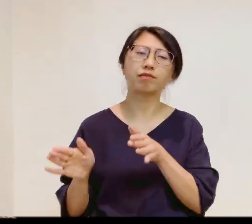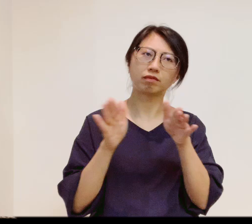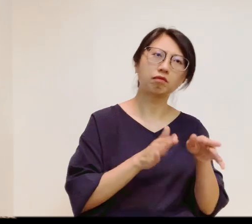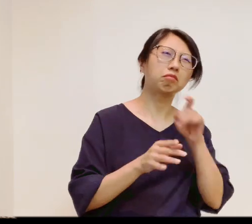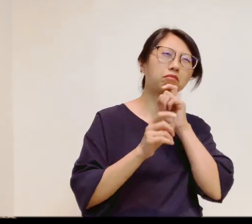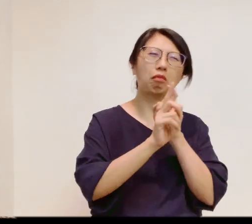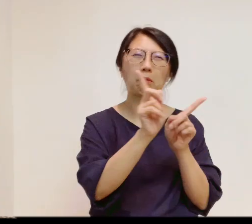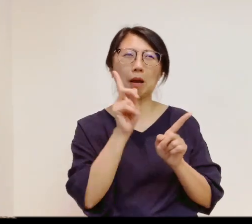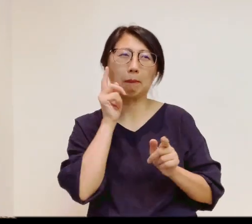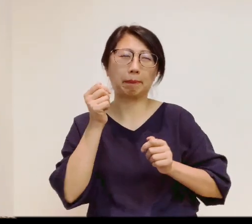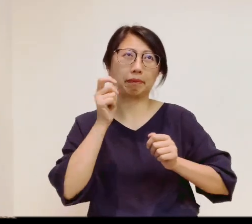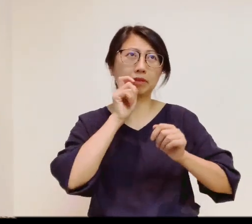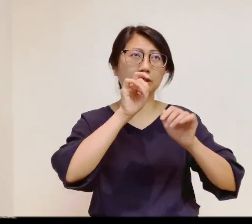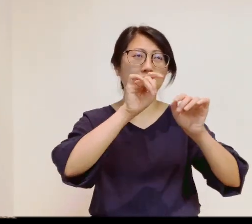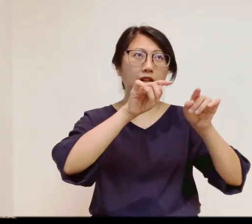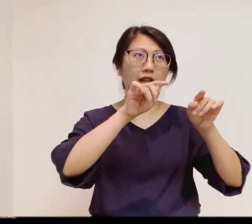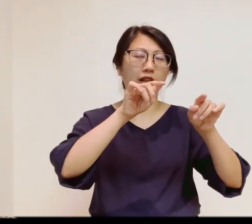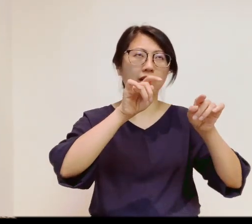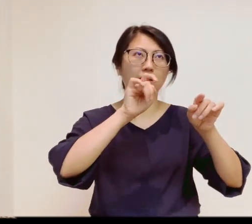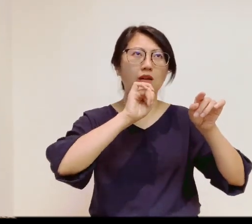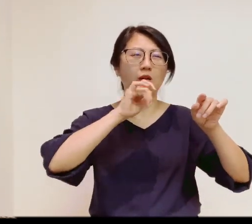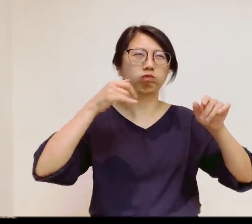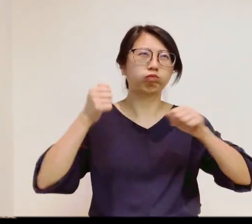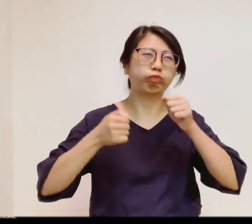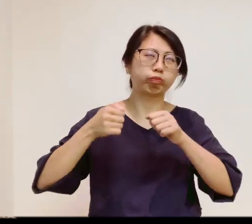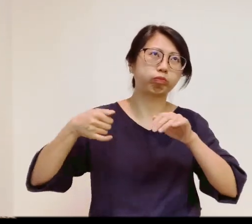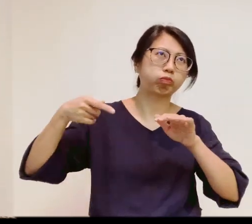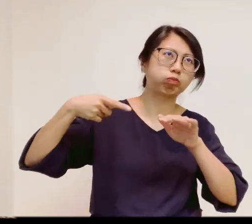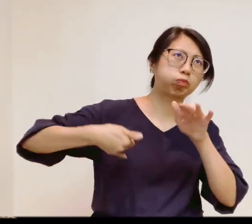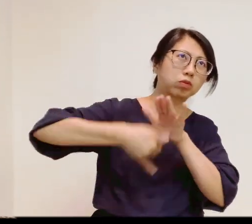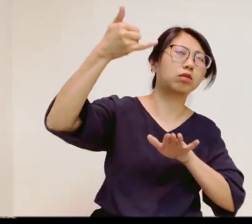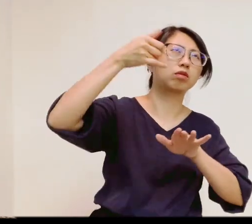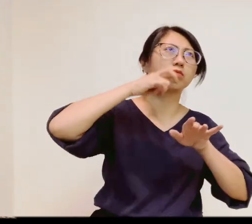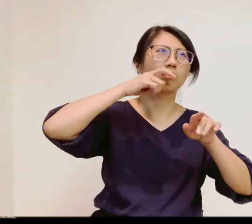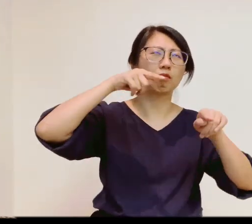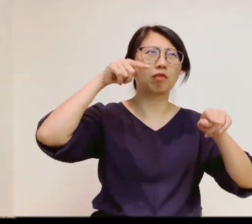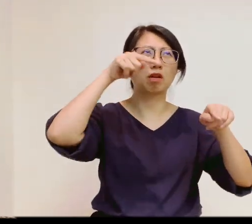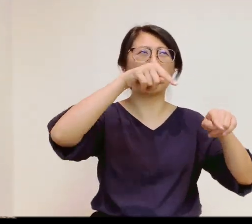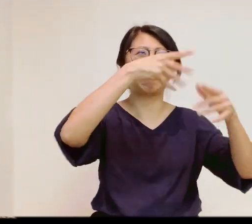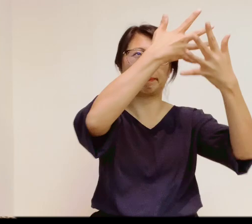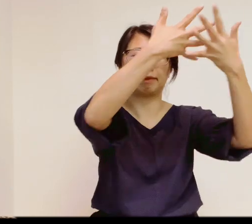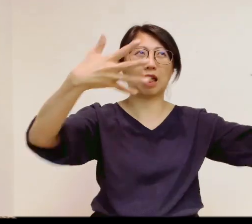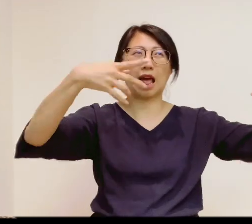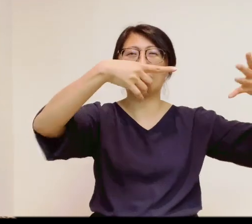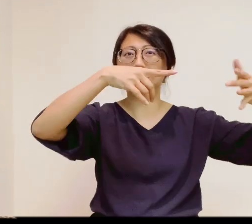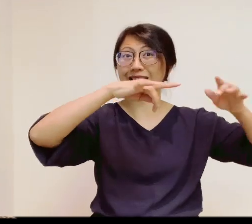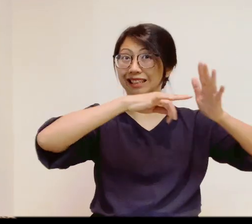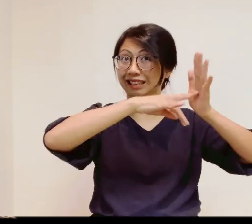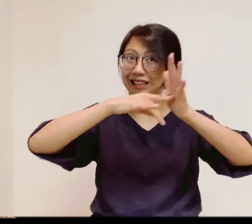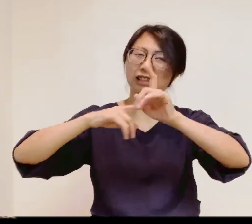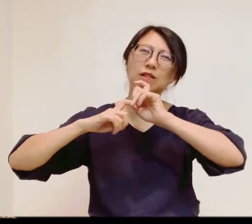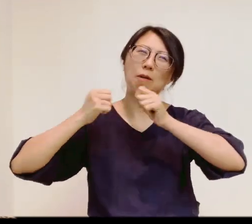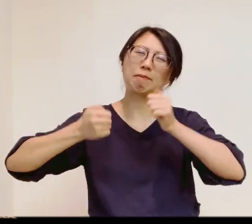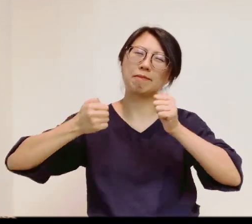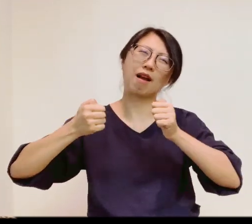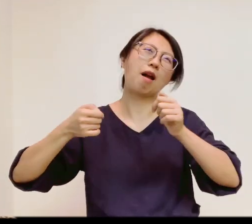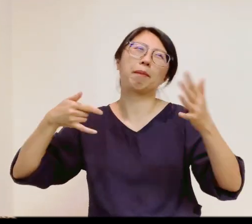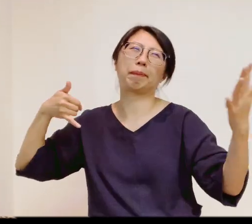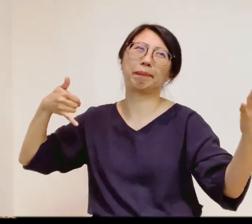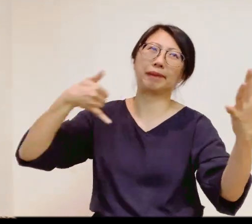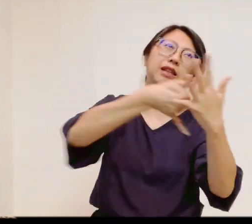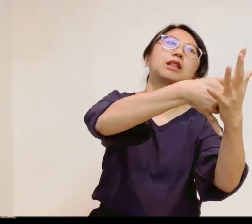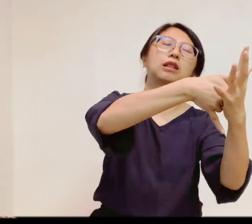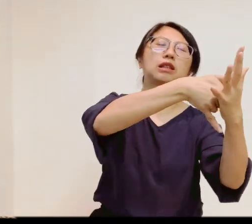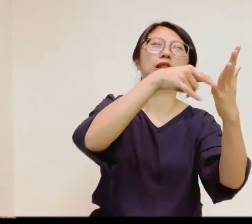嗰度，因為佢哋已經係受夠苦啦，情願死死先有種即係解脱。喺嗰啲集中營裏邊咧，譬如